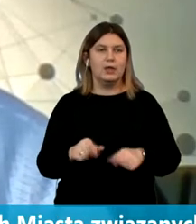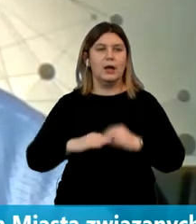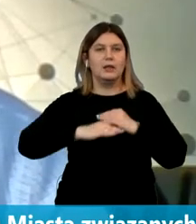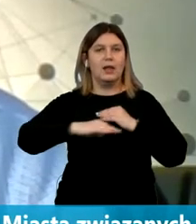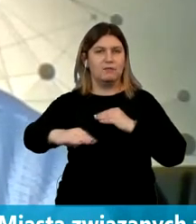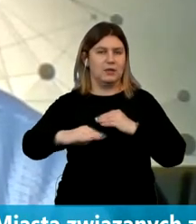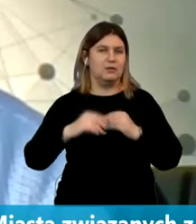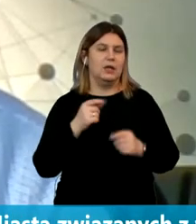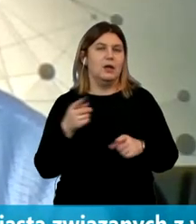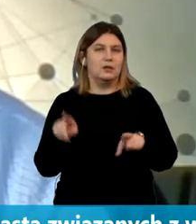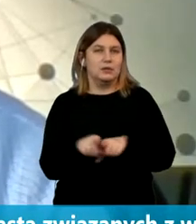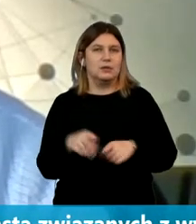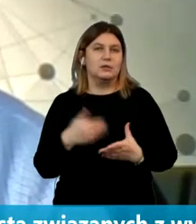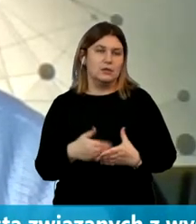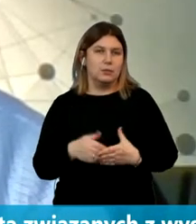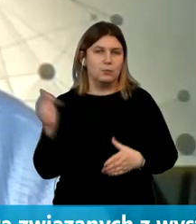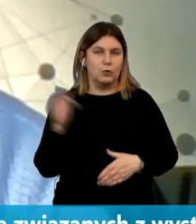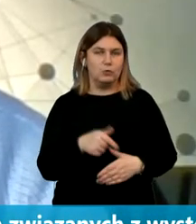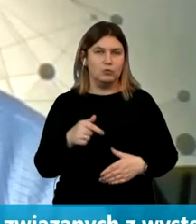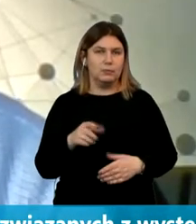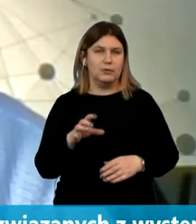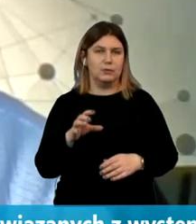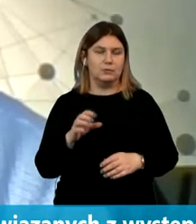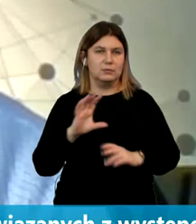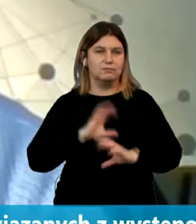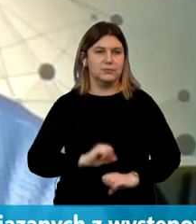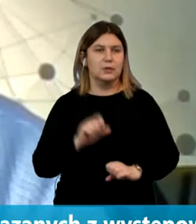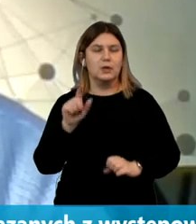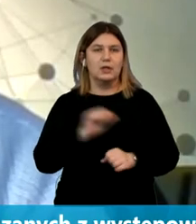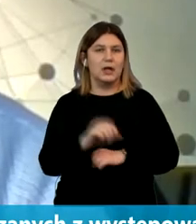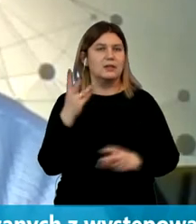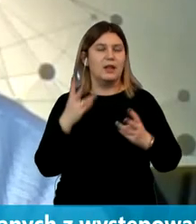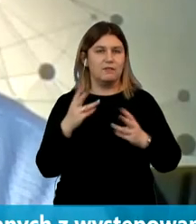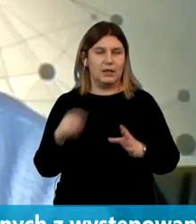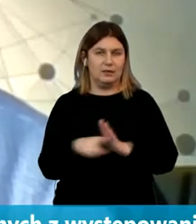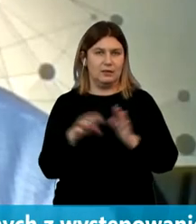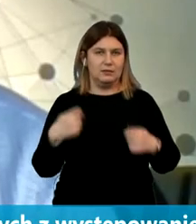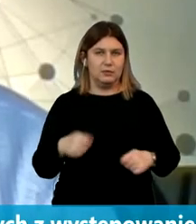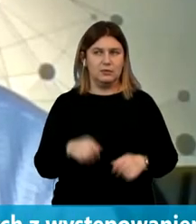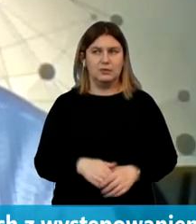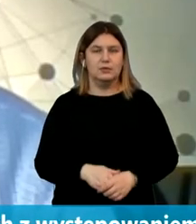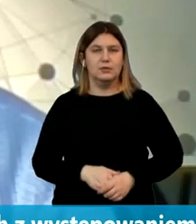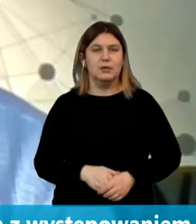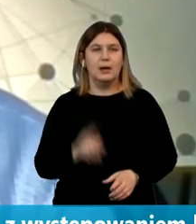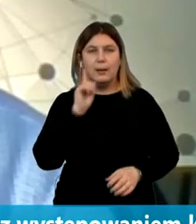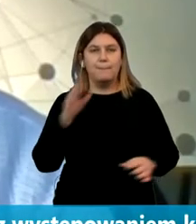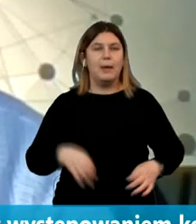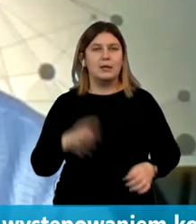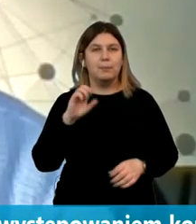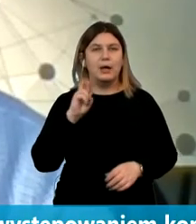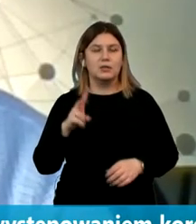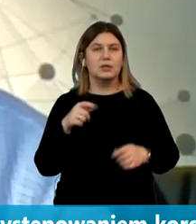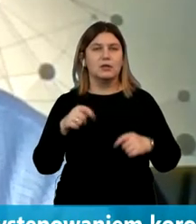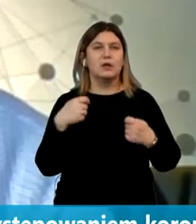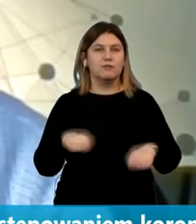asfaltową, więc no musimy to wyzwanie podjąć. Ono jest chyba jeden z najważniejszych w tej chwili dla Szczecina. Pan Patryk pyta, czy w Szczecinie planowane